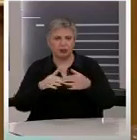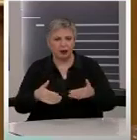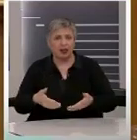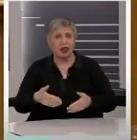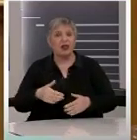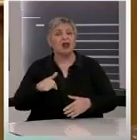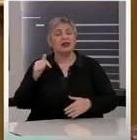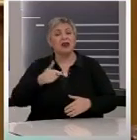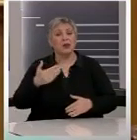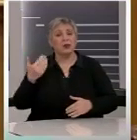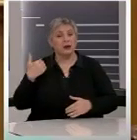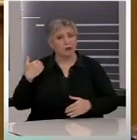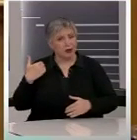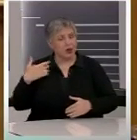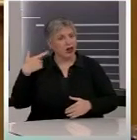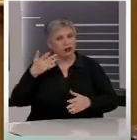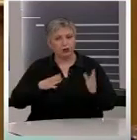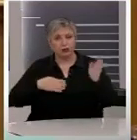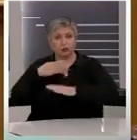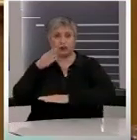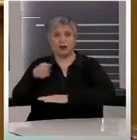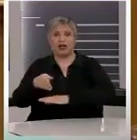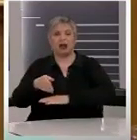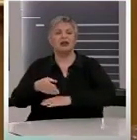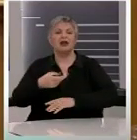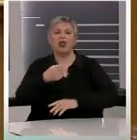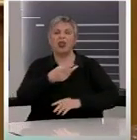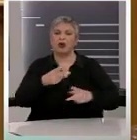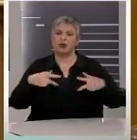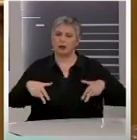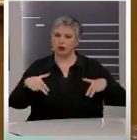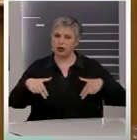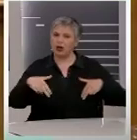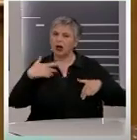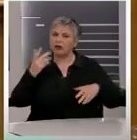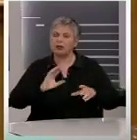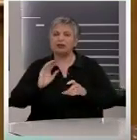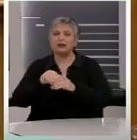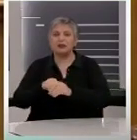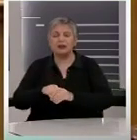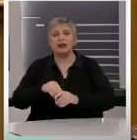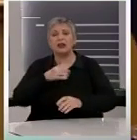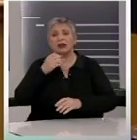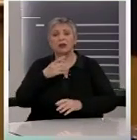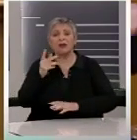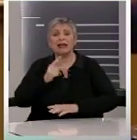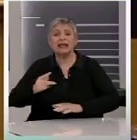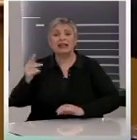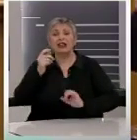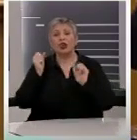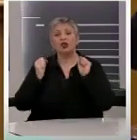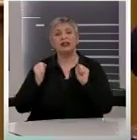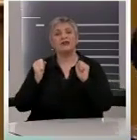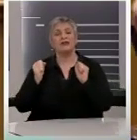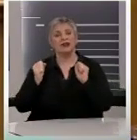Χτσιόγλου στην Γκότεμπεργκ κάναν μεγάλη παρέμβαση για να υπάρχει κοινωνικός πυλώνας και οι κοινωνικές